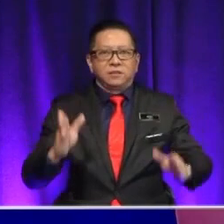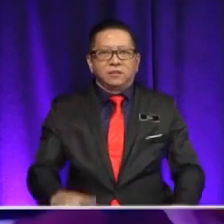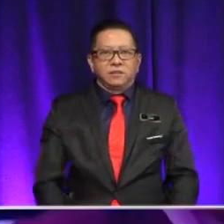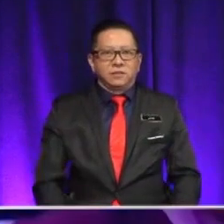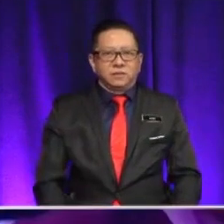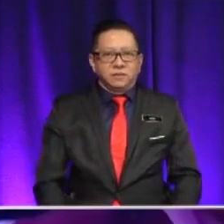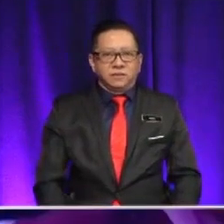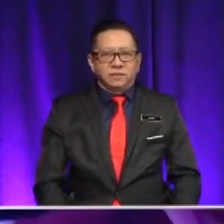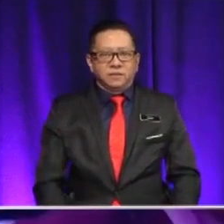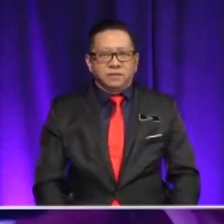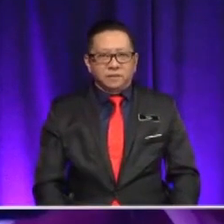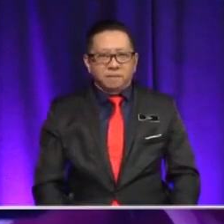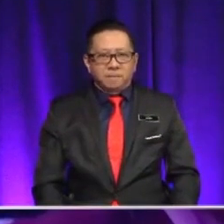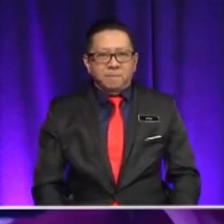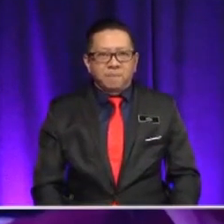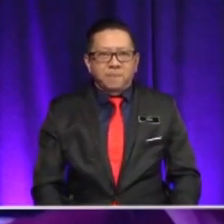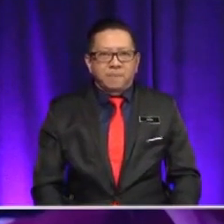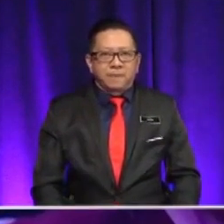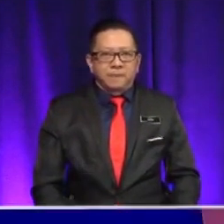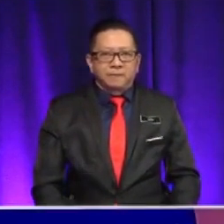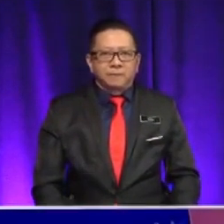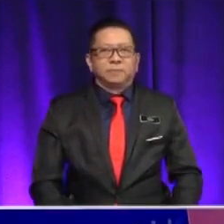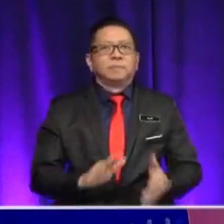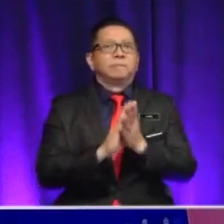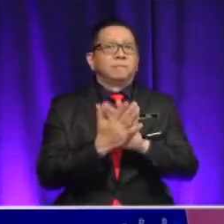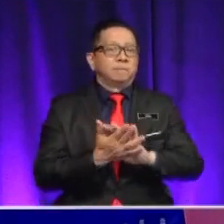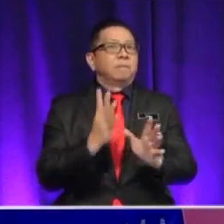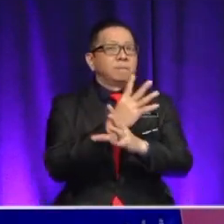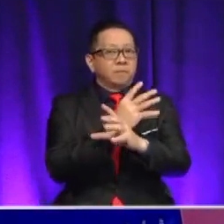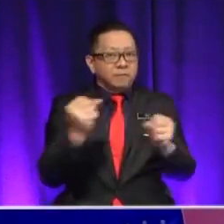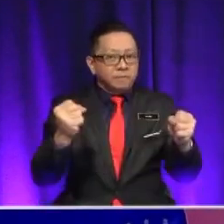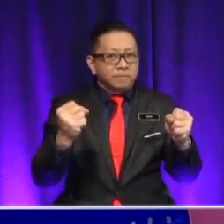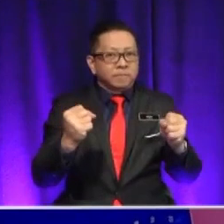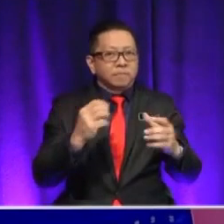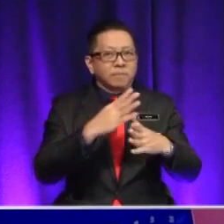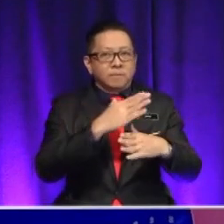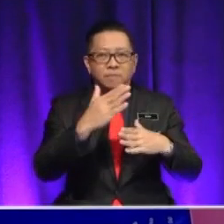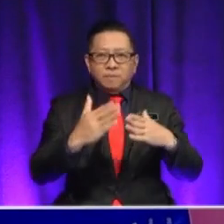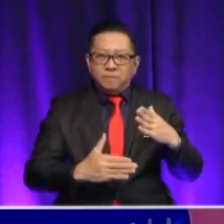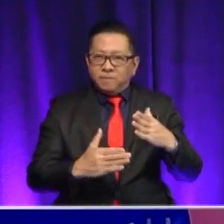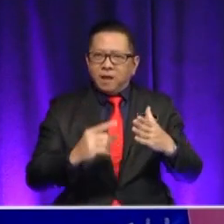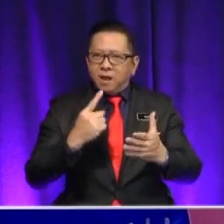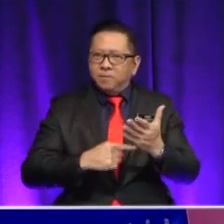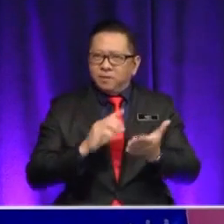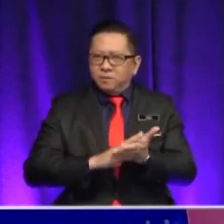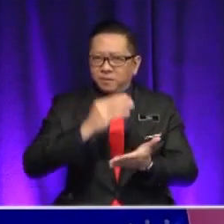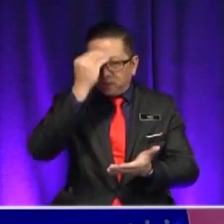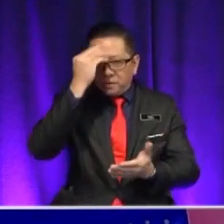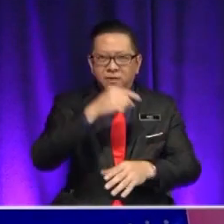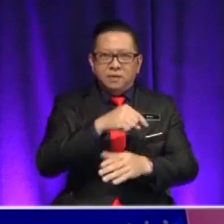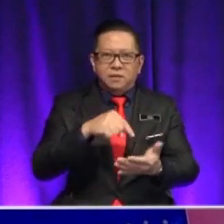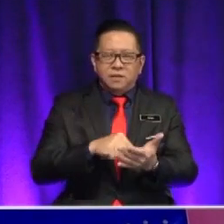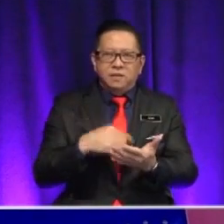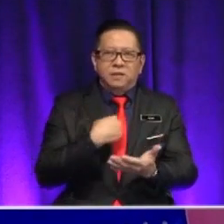Sedikit kesimpulan daripada Cikgu Farah. Okey, jadi sedikit kesimpulan daripada saya. Saya melihat pembelajaran pada hari ini, murid